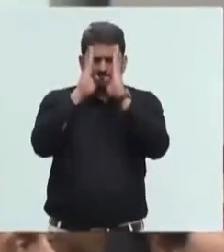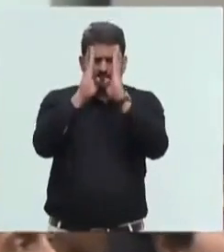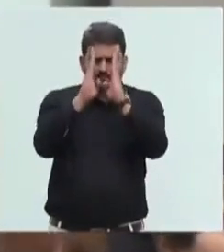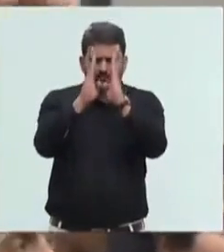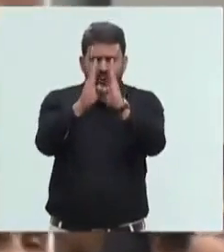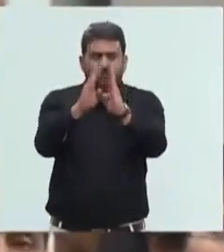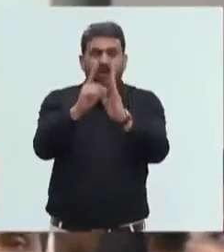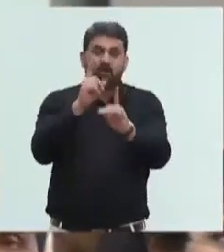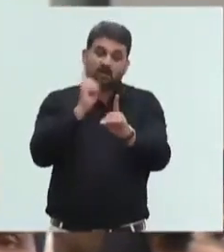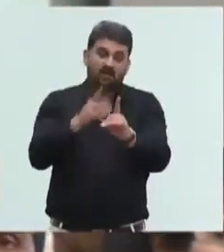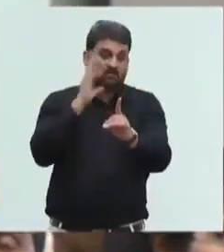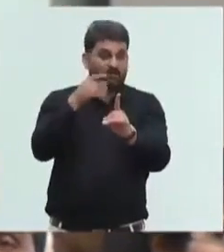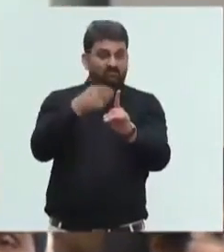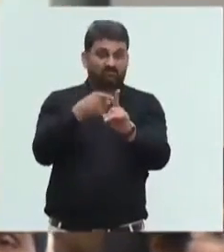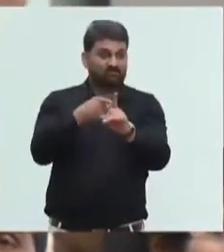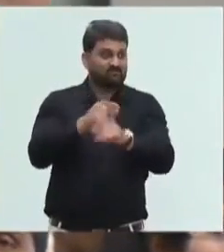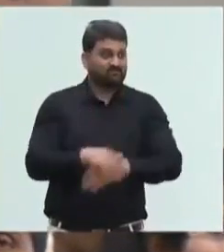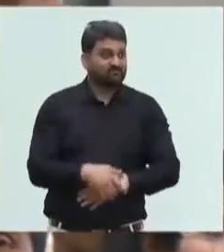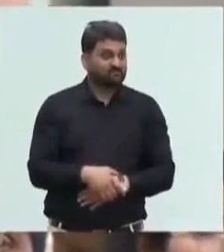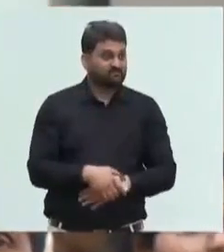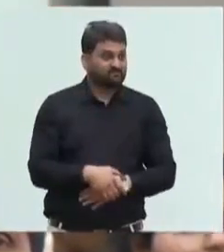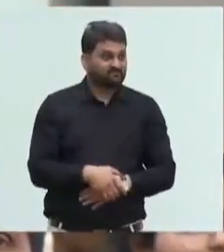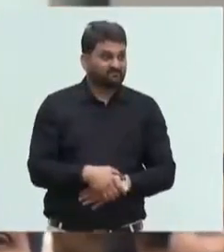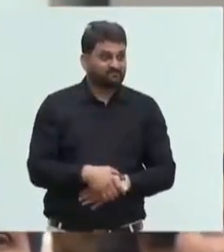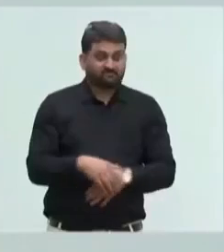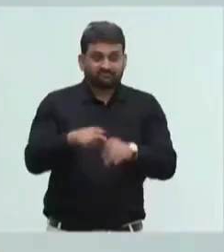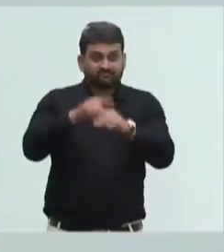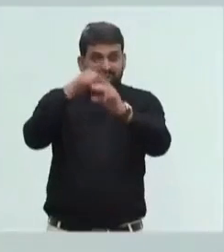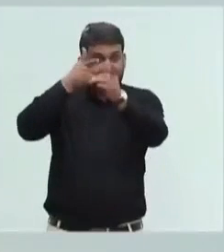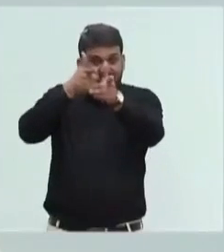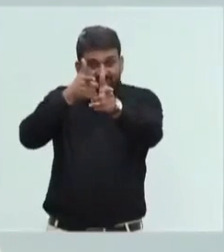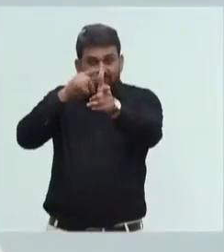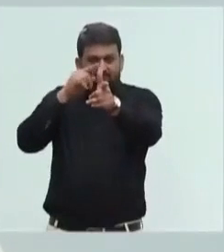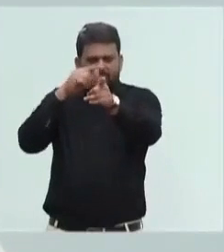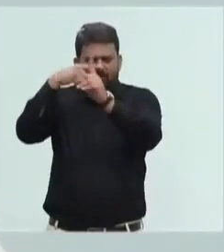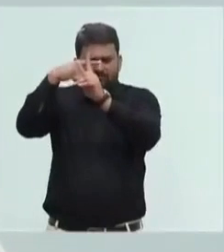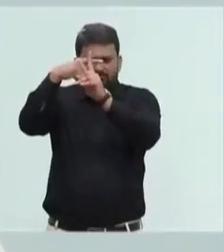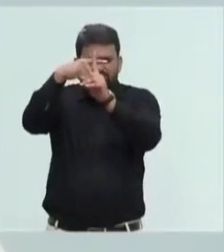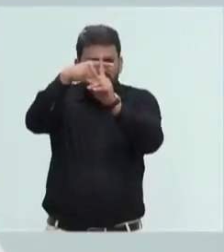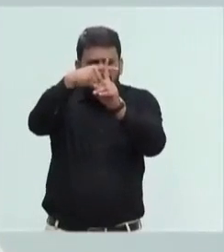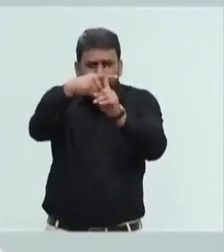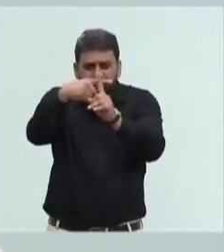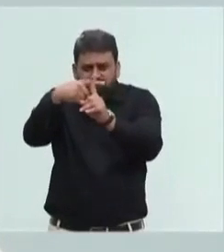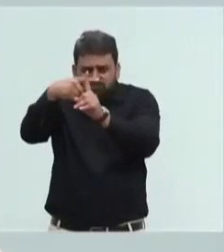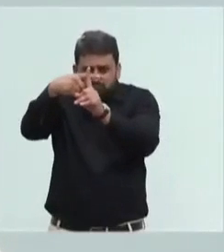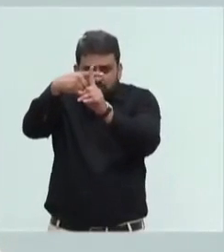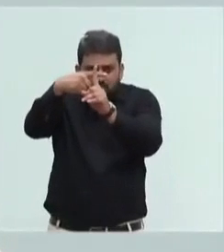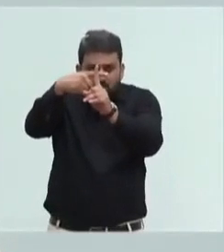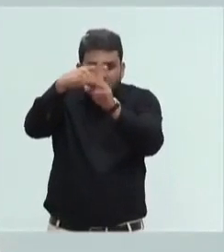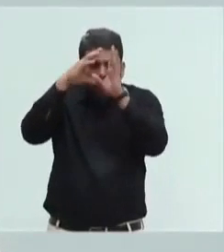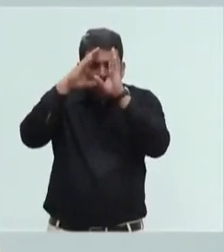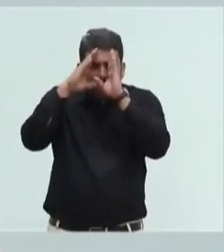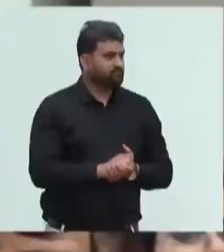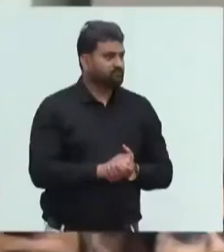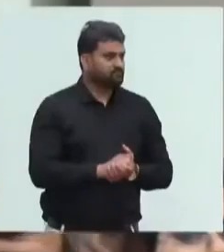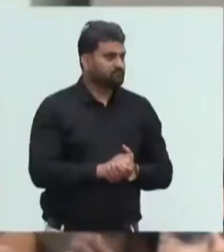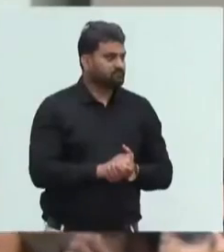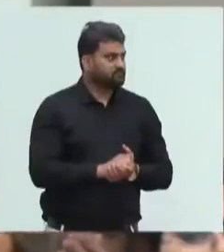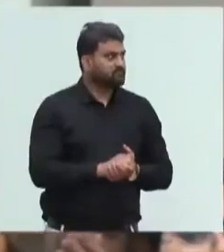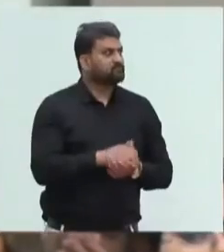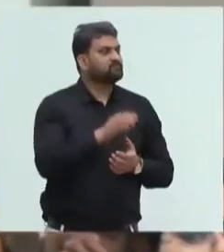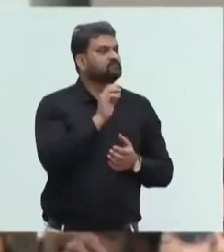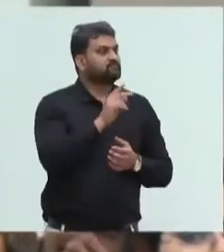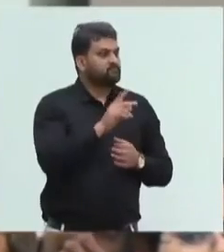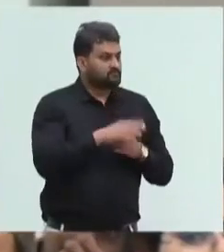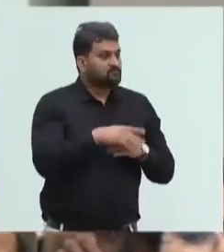जी बिल्कुल बिल्कुल, होल्ड करके एकदम केंद्र लगाकर एकदम निशाने पे एकदम ध्यान रखकर करना पड़ता है। अच्छा